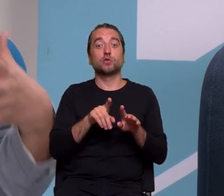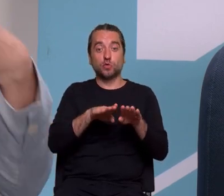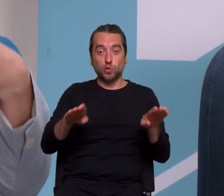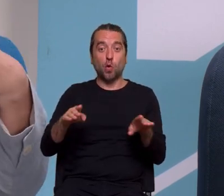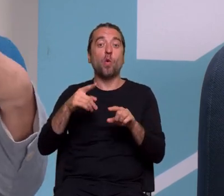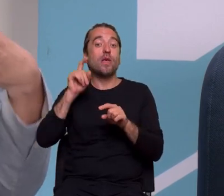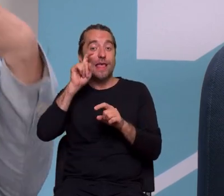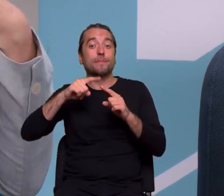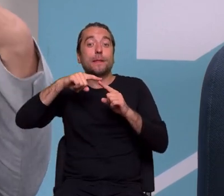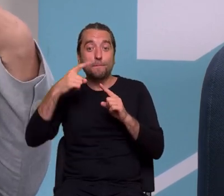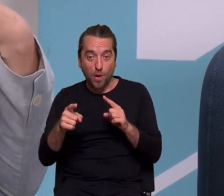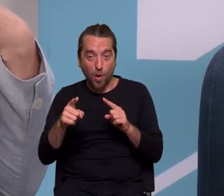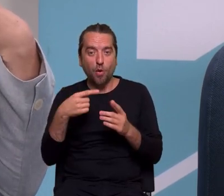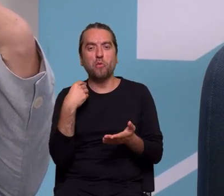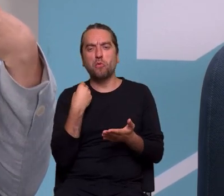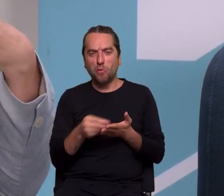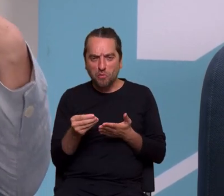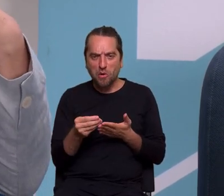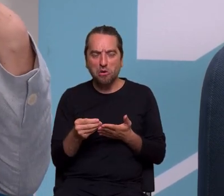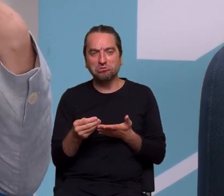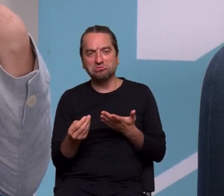po niemiecki kupiony, prawda,